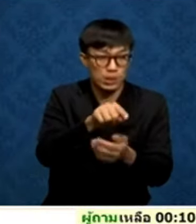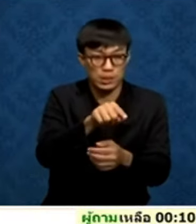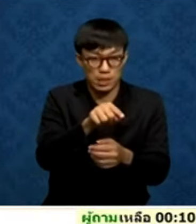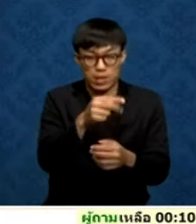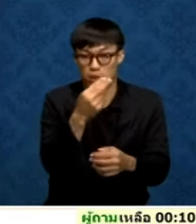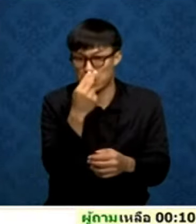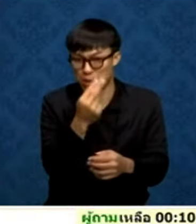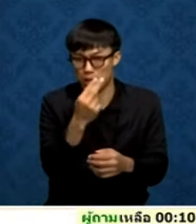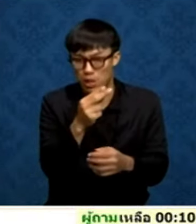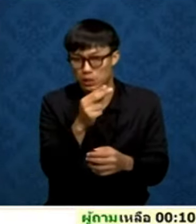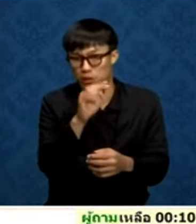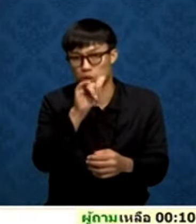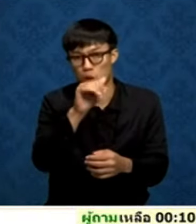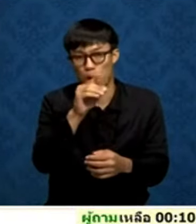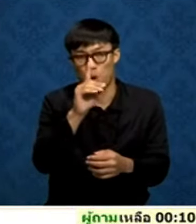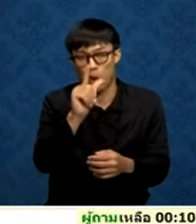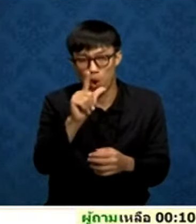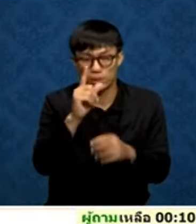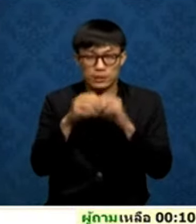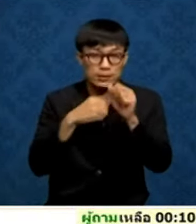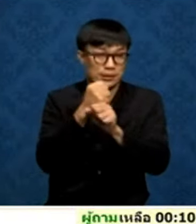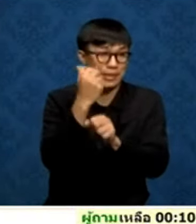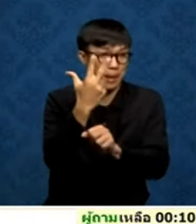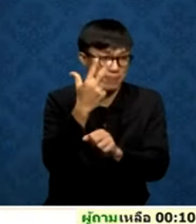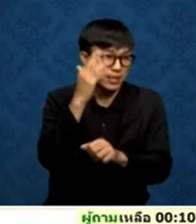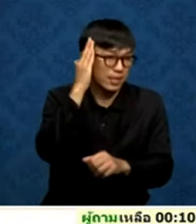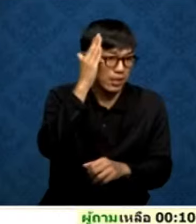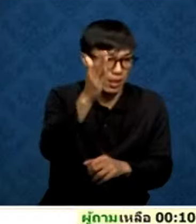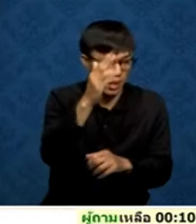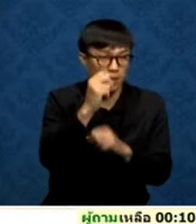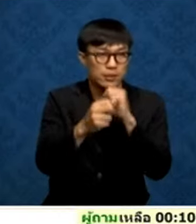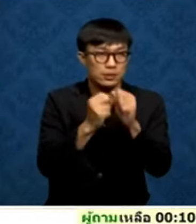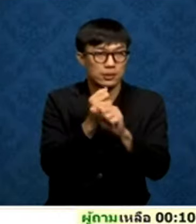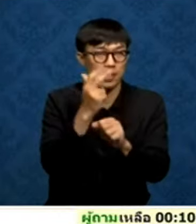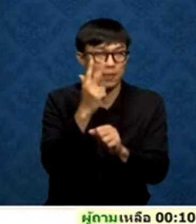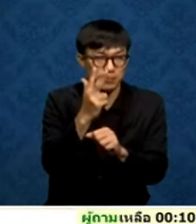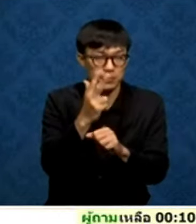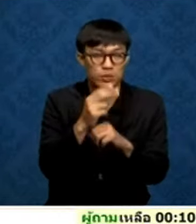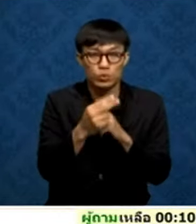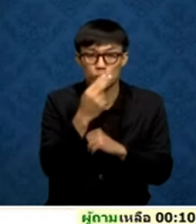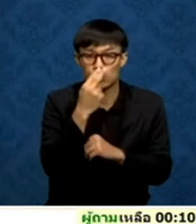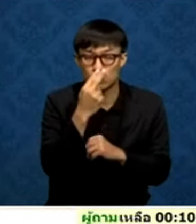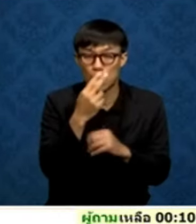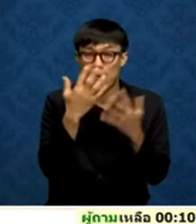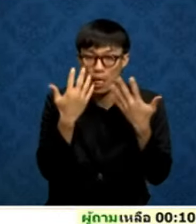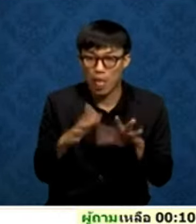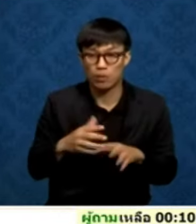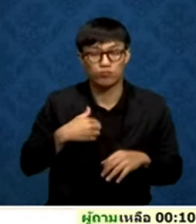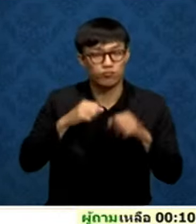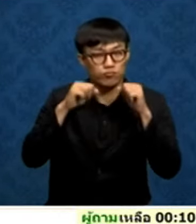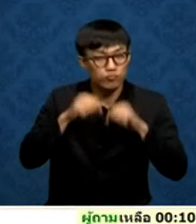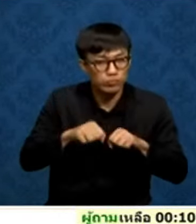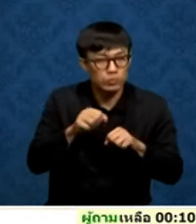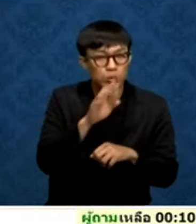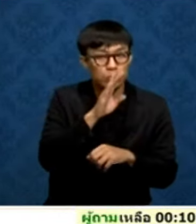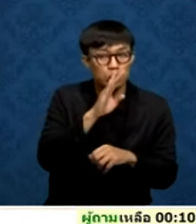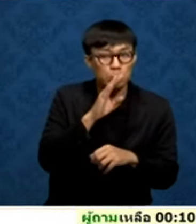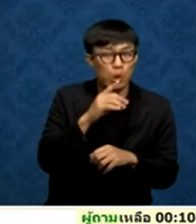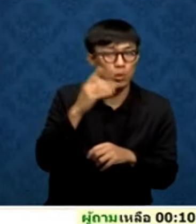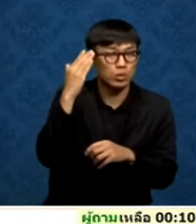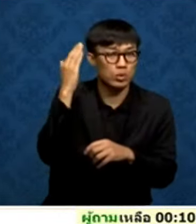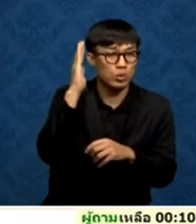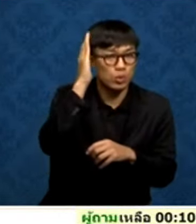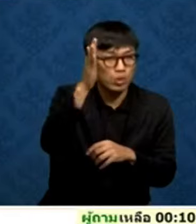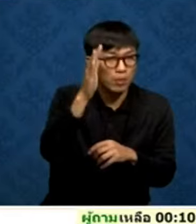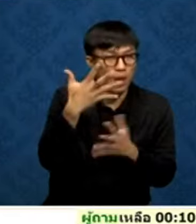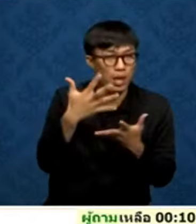ออกเห็นผลใน3ปีข้างหน้าและจาก3ปีข้างหน้าก็จะเป็นเรื่องที่จะต้องตัดสินใจแล้วว่าสิ่งที่จะส่งให้ใน second tier third